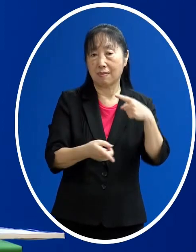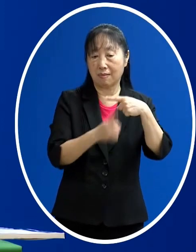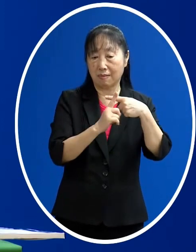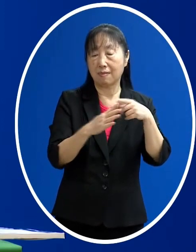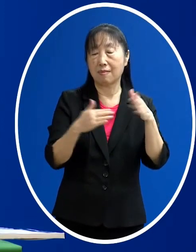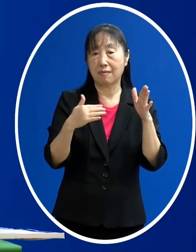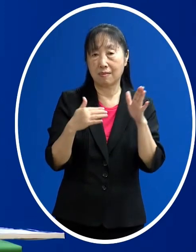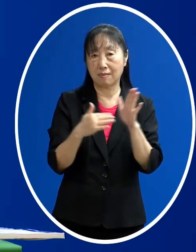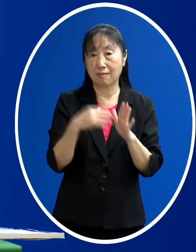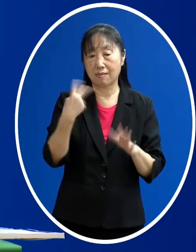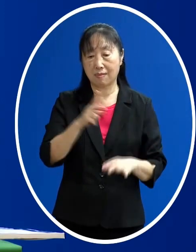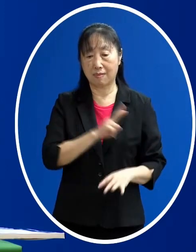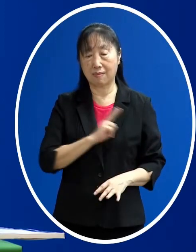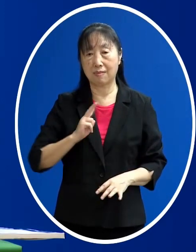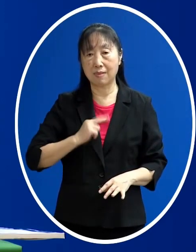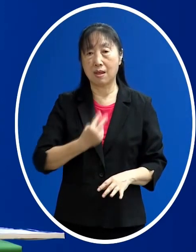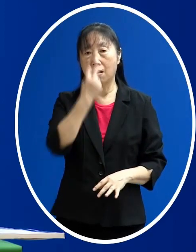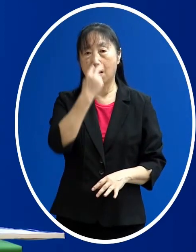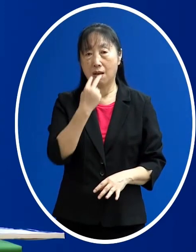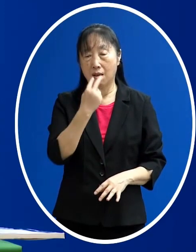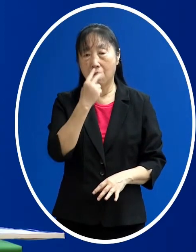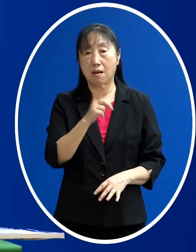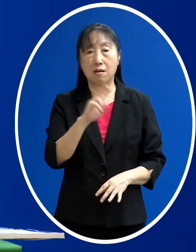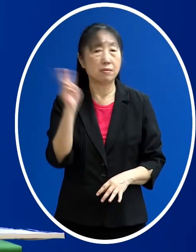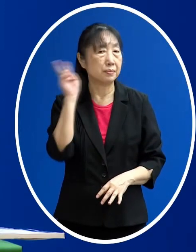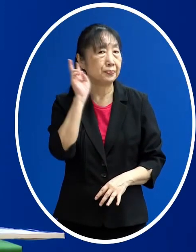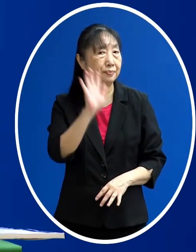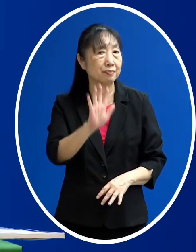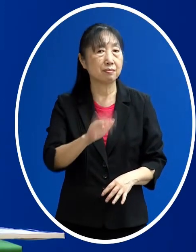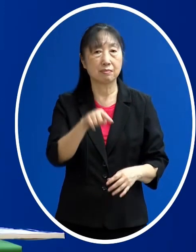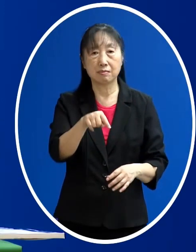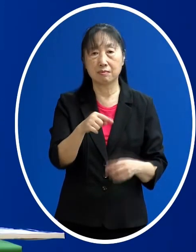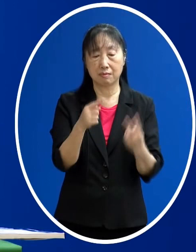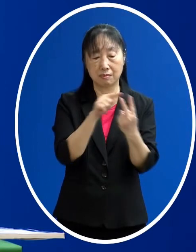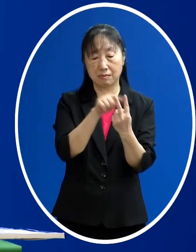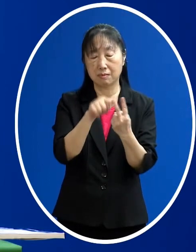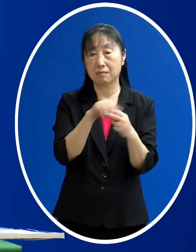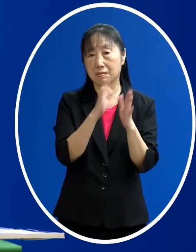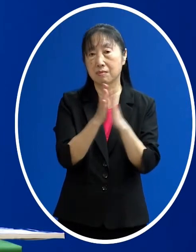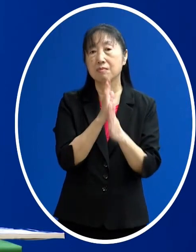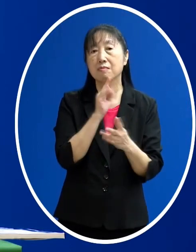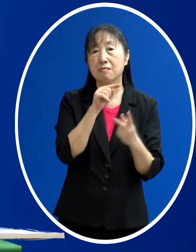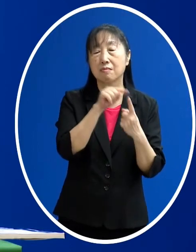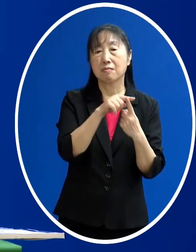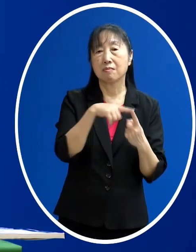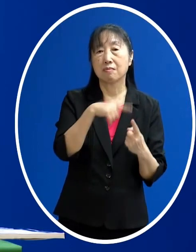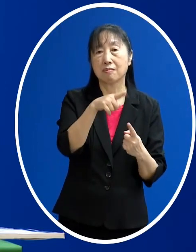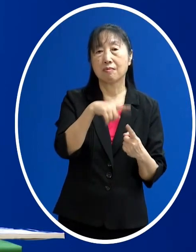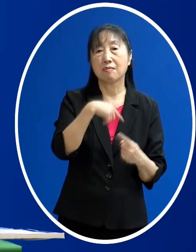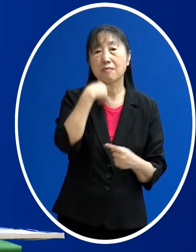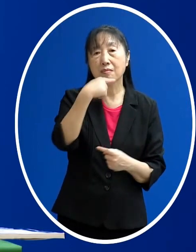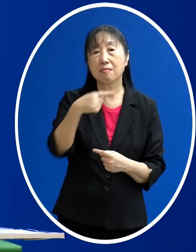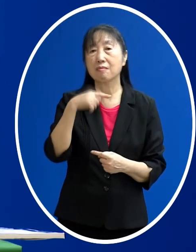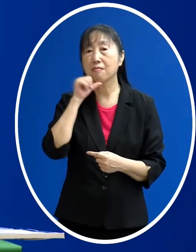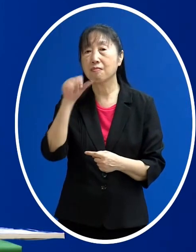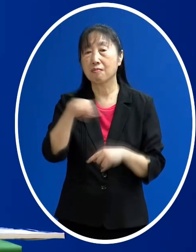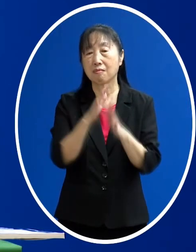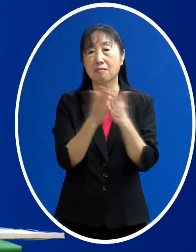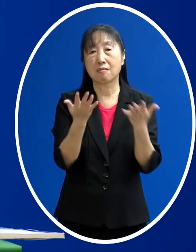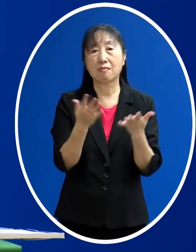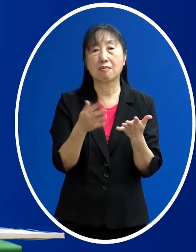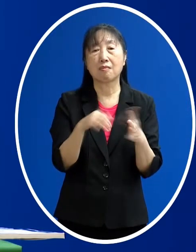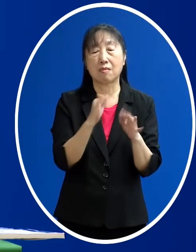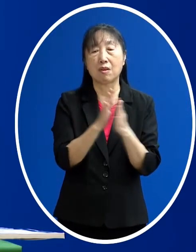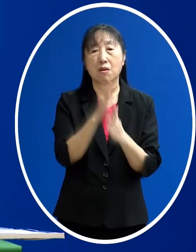有合并哮吼的这个个案。我们这两例的个案呢，年龄分别是小1岁跟1岁，都是属于这个好